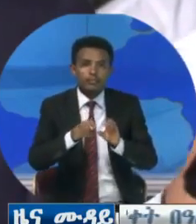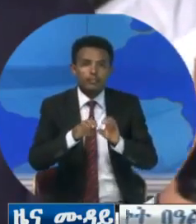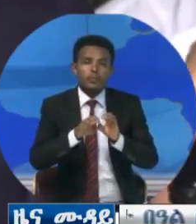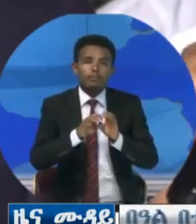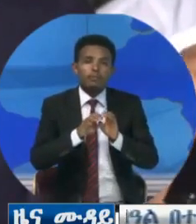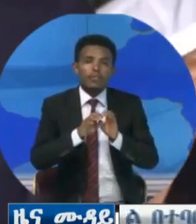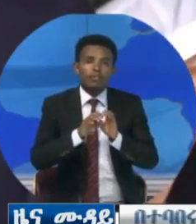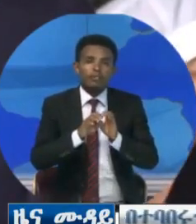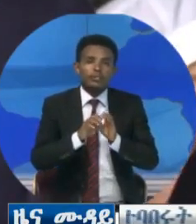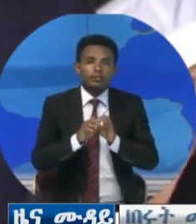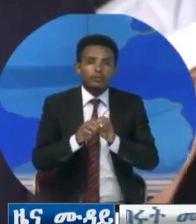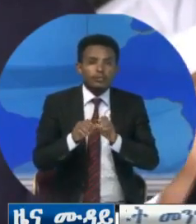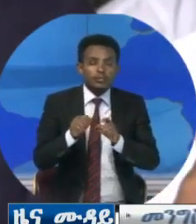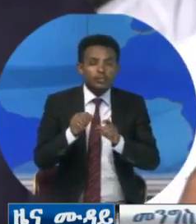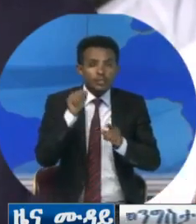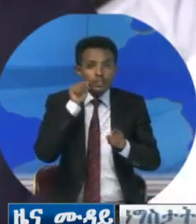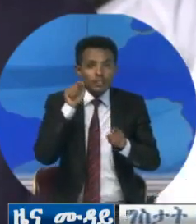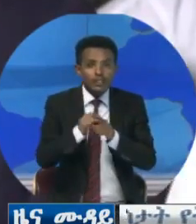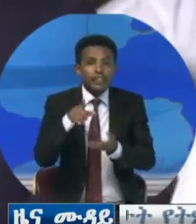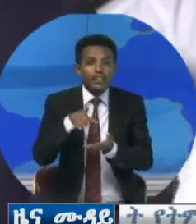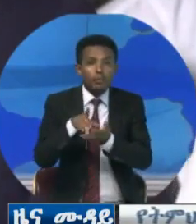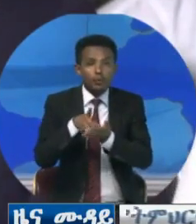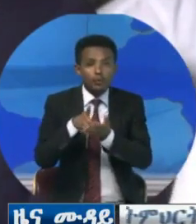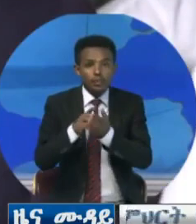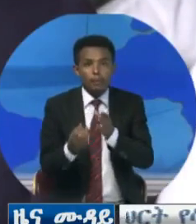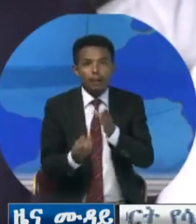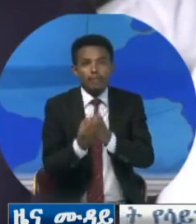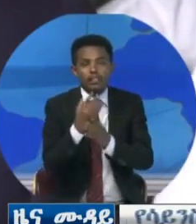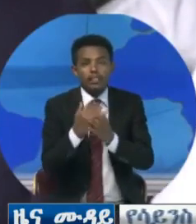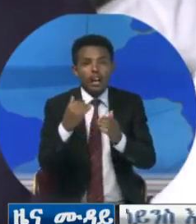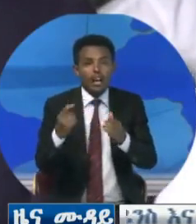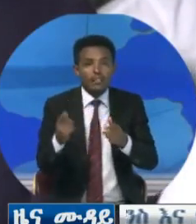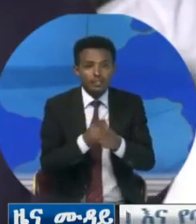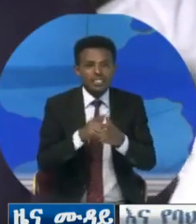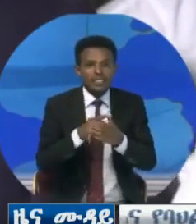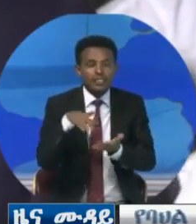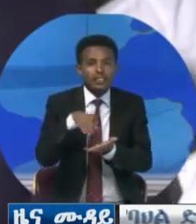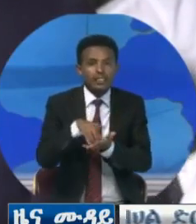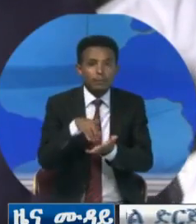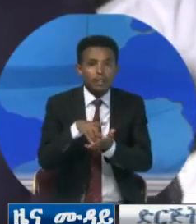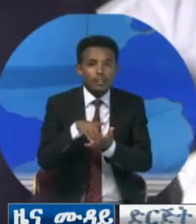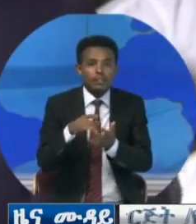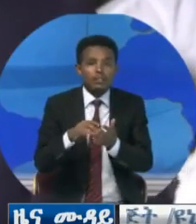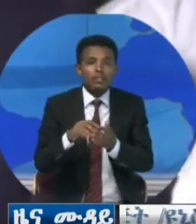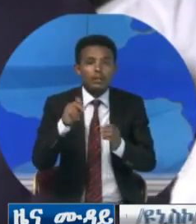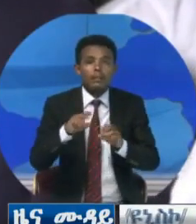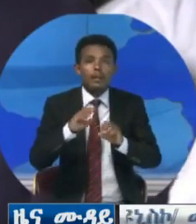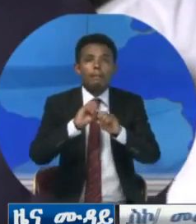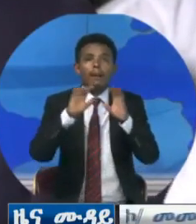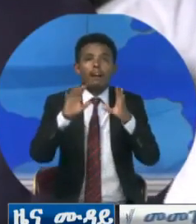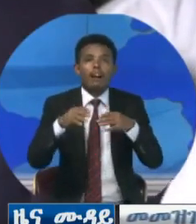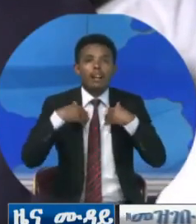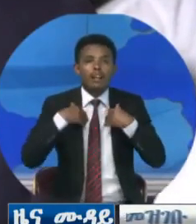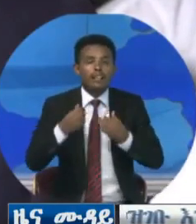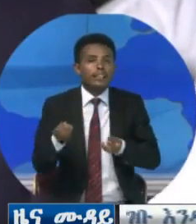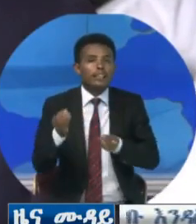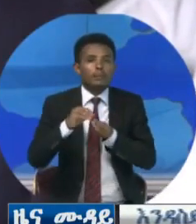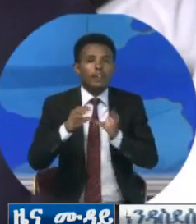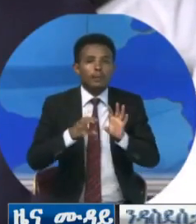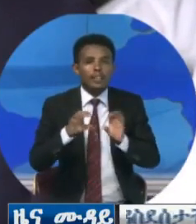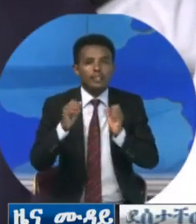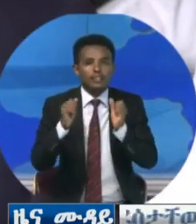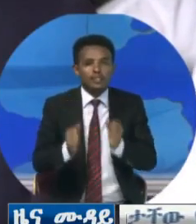እህት ከተሞችን ማፍራት፣ ለምሳሌ አንድ እህት ከተማ ብሎሚኒል መሰለች የምትባለው የደብረ ብርሃን አላት፣ ተጨማሪ ማድረግ